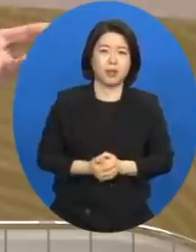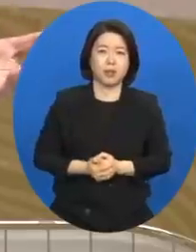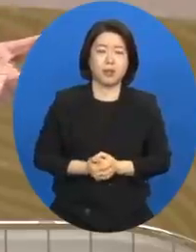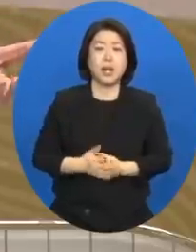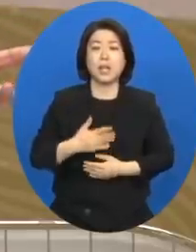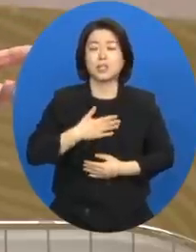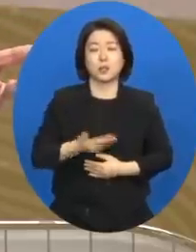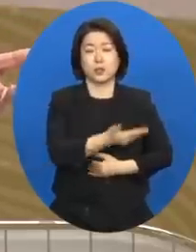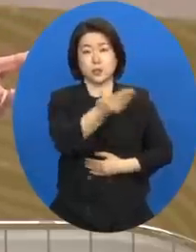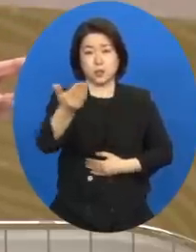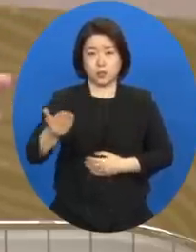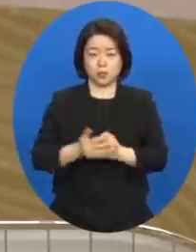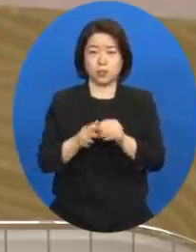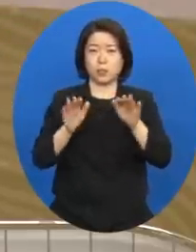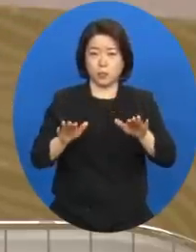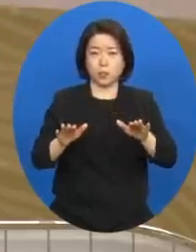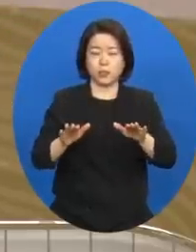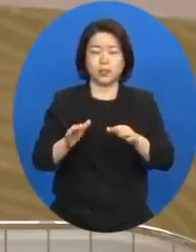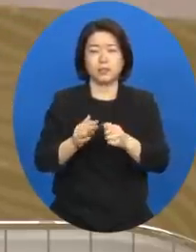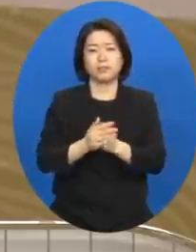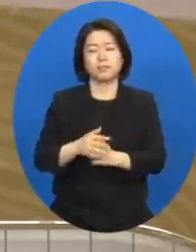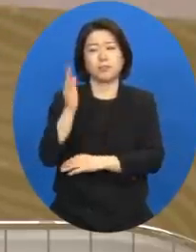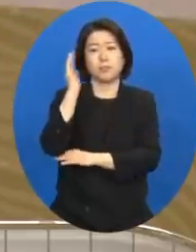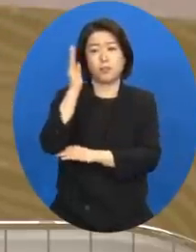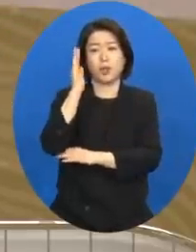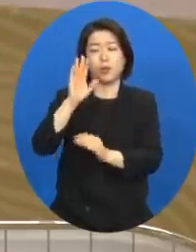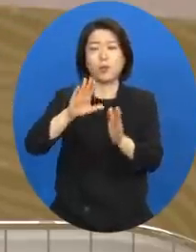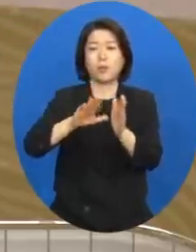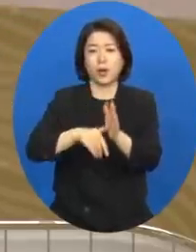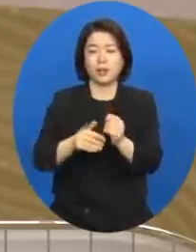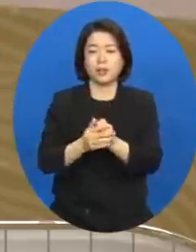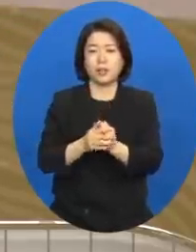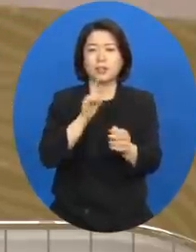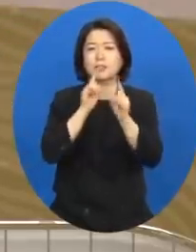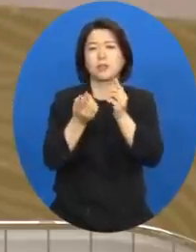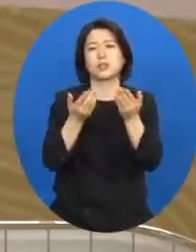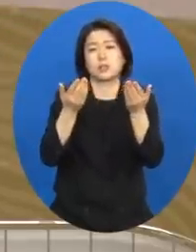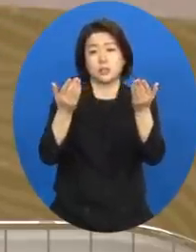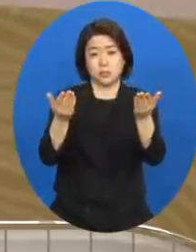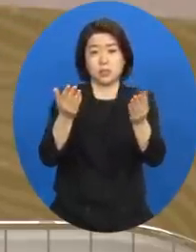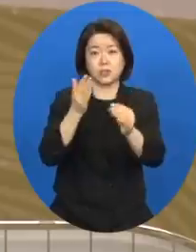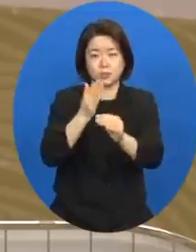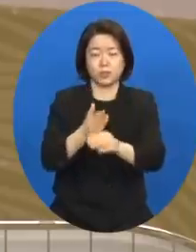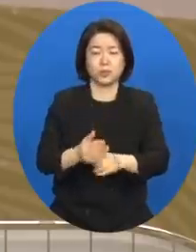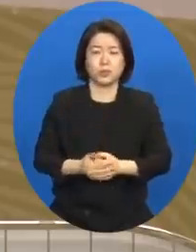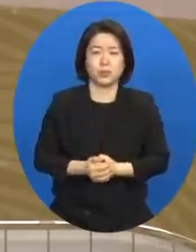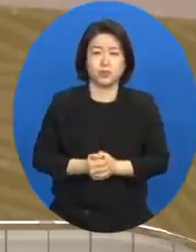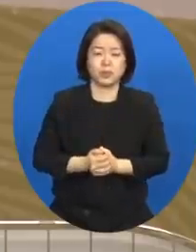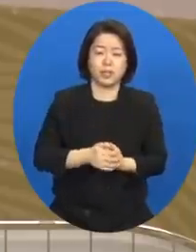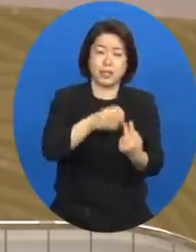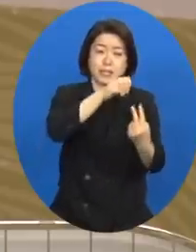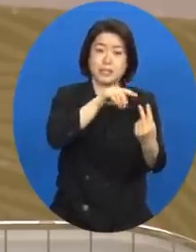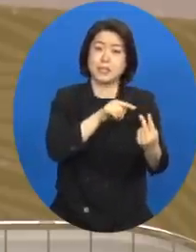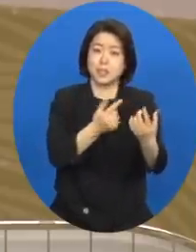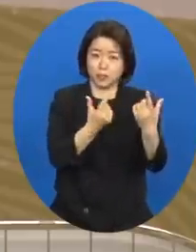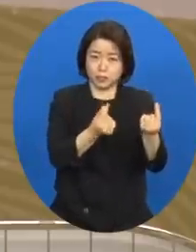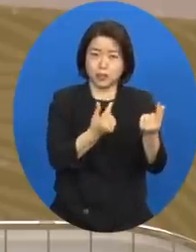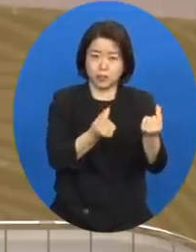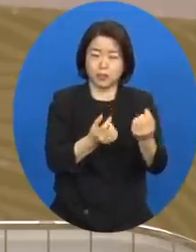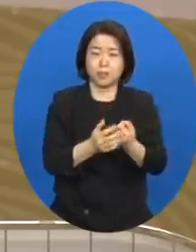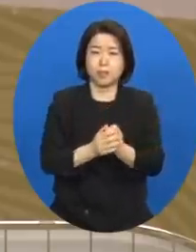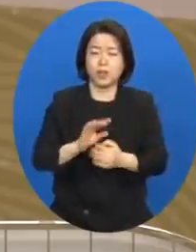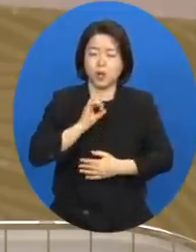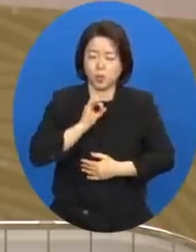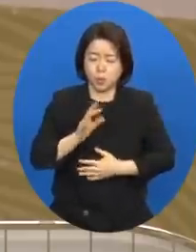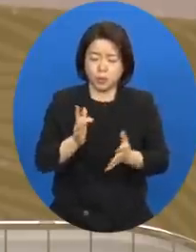저는 여러분들에게도 오늘 이 설교를 하면서 그 말씀을 드리고 있는 거예요. 세례 요한처럼